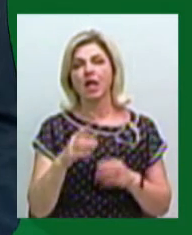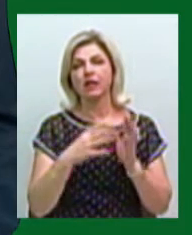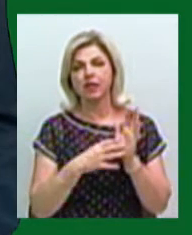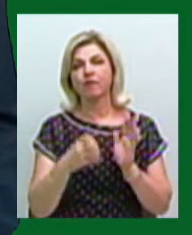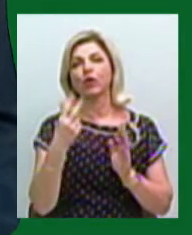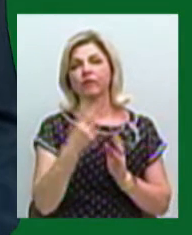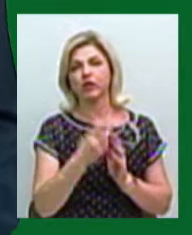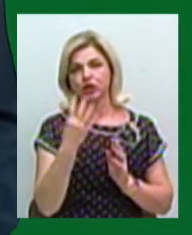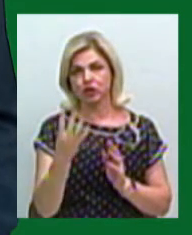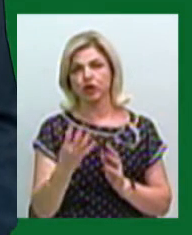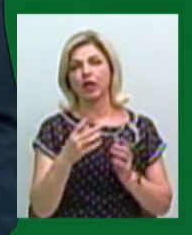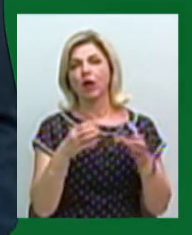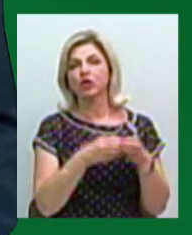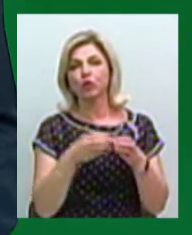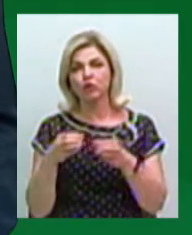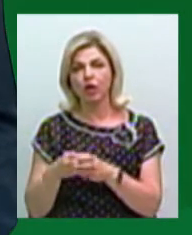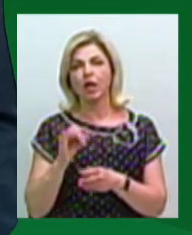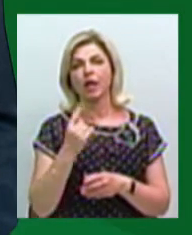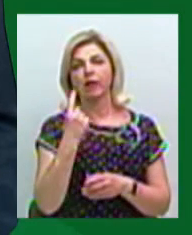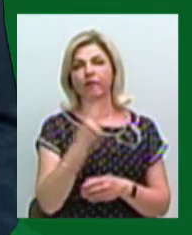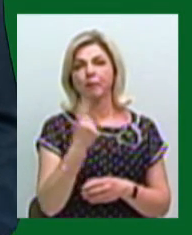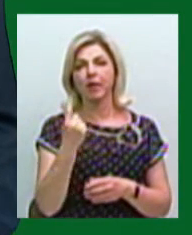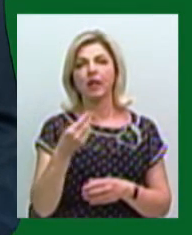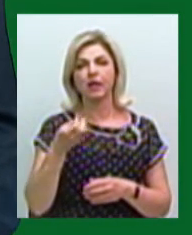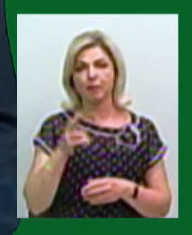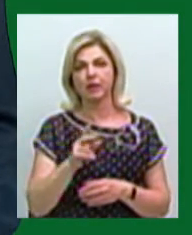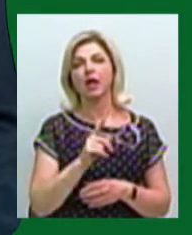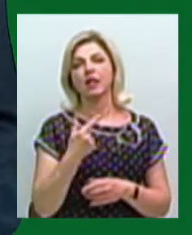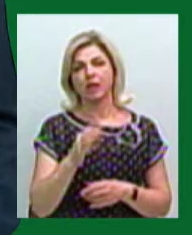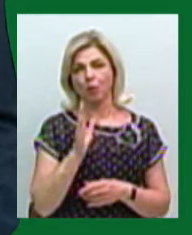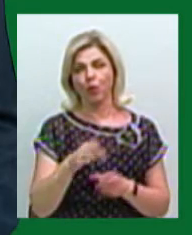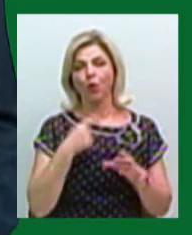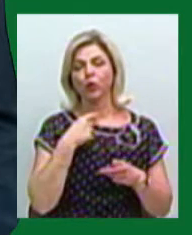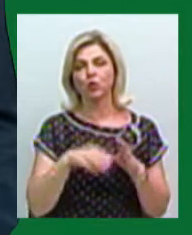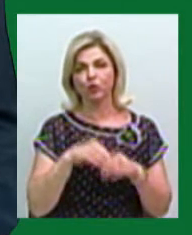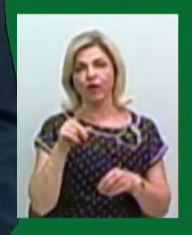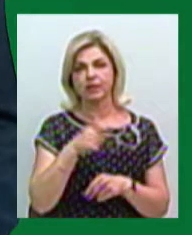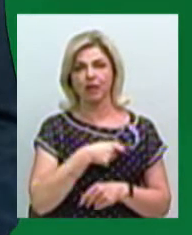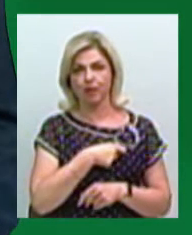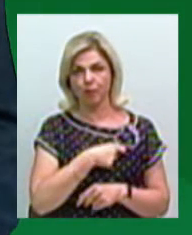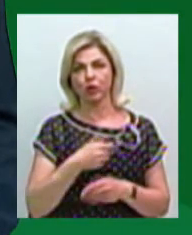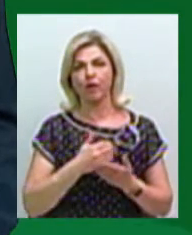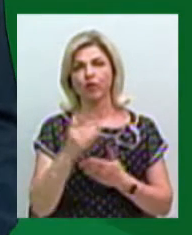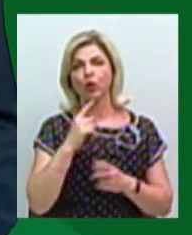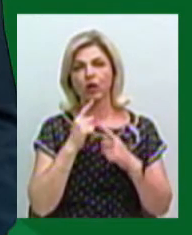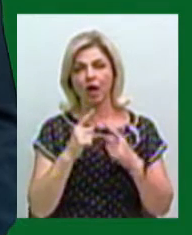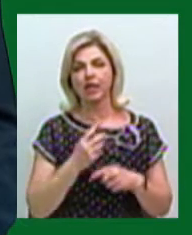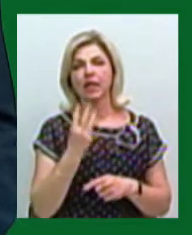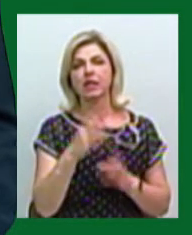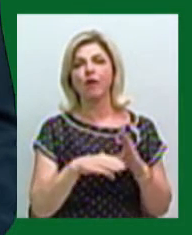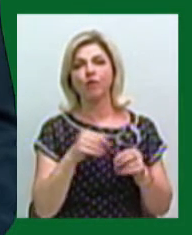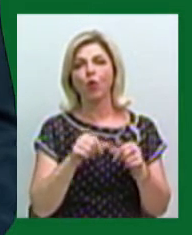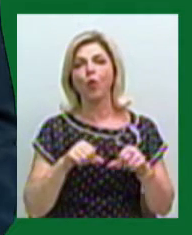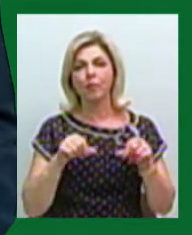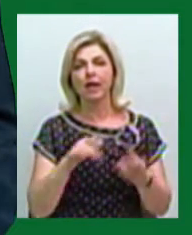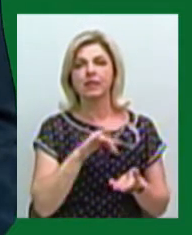924 дільниці, де 21 липня голосуватимуть за депутатів до Верховної Ради. В Миколаєві три окружних виборчих комісії – в Центральному, Заводському